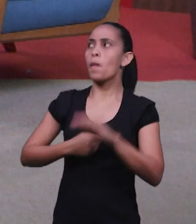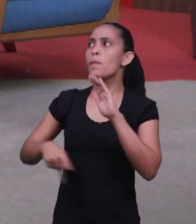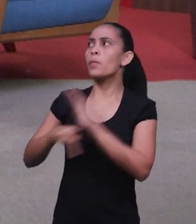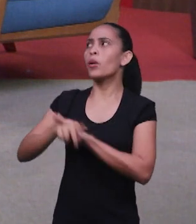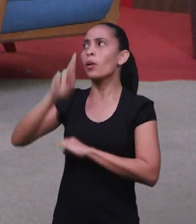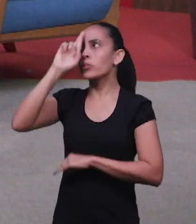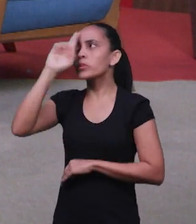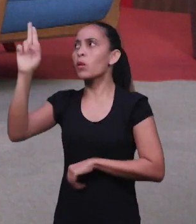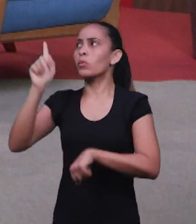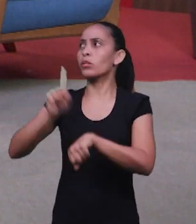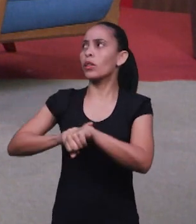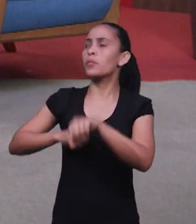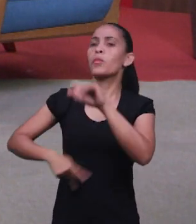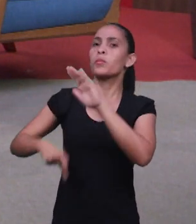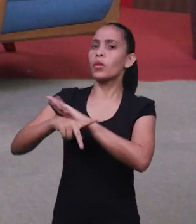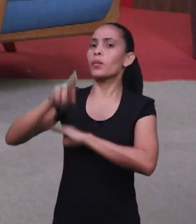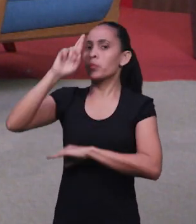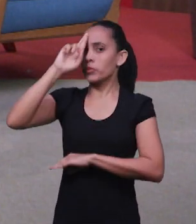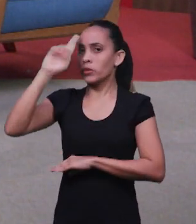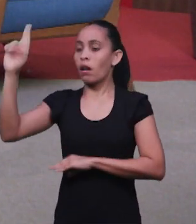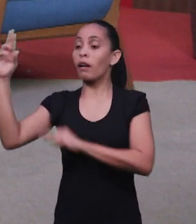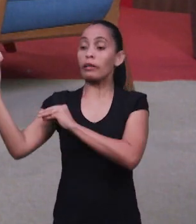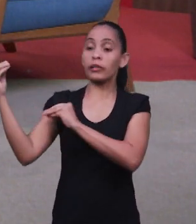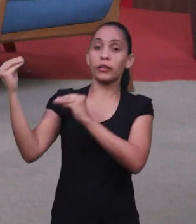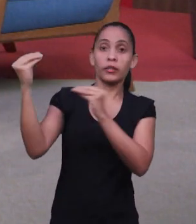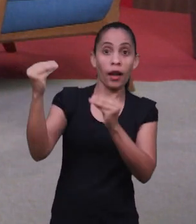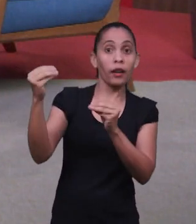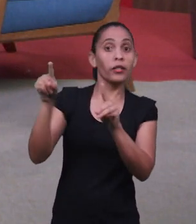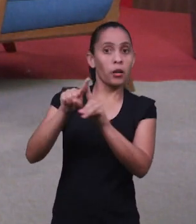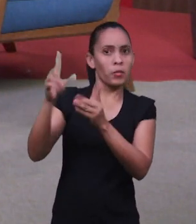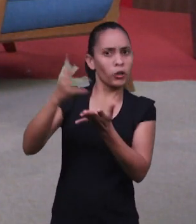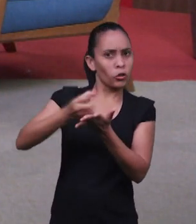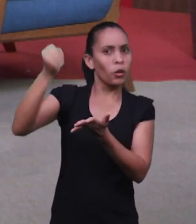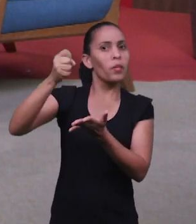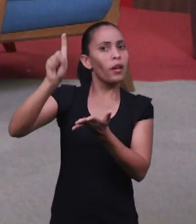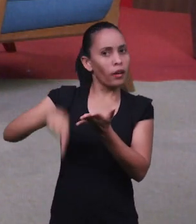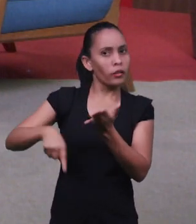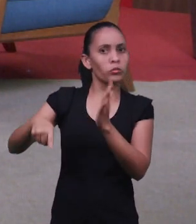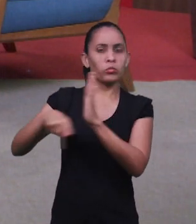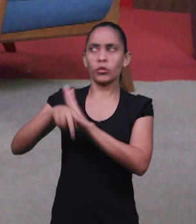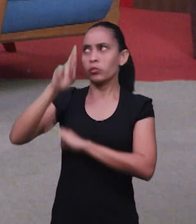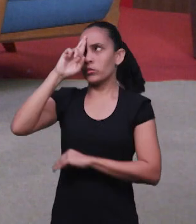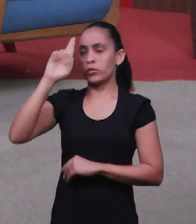le temps est de lui. Celui qui donne, celui qui enlève, c'est le Seigneur.